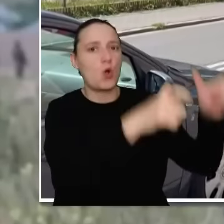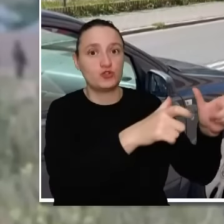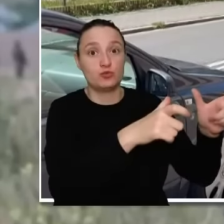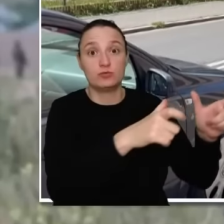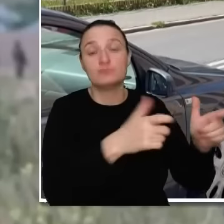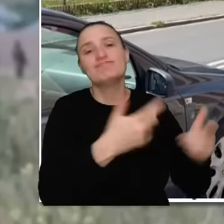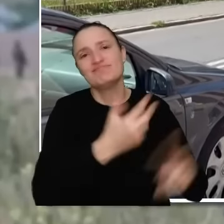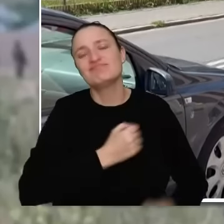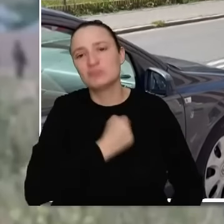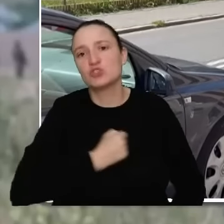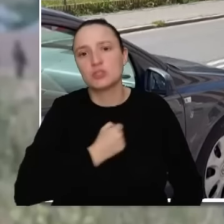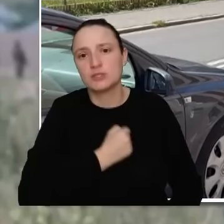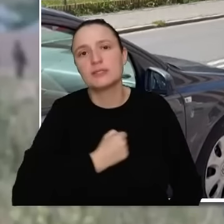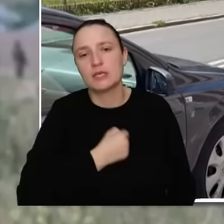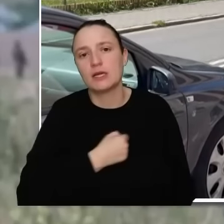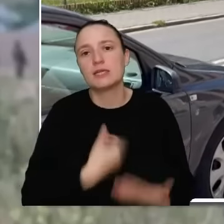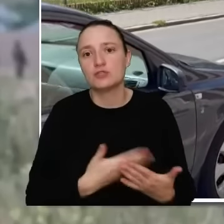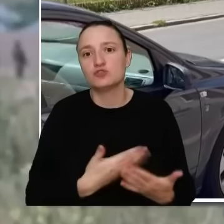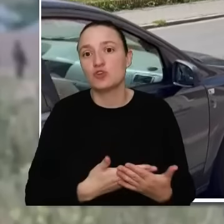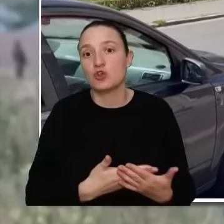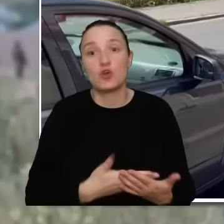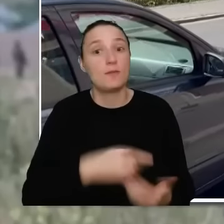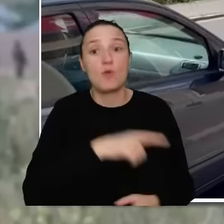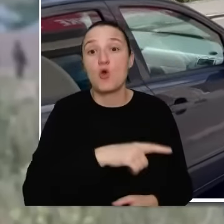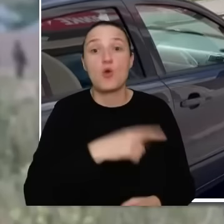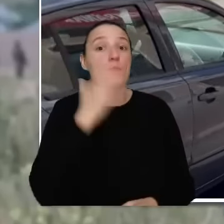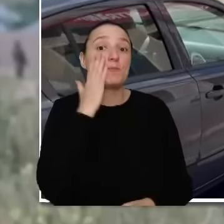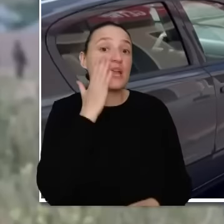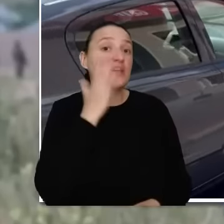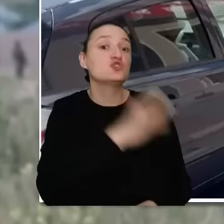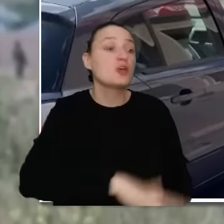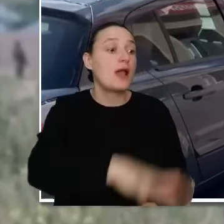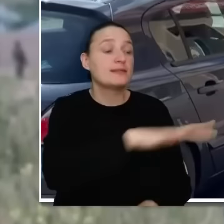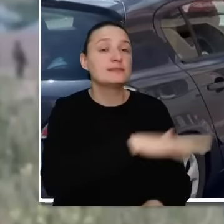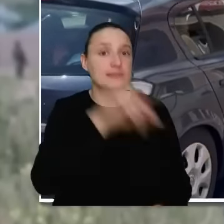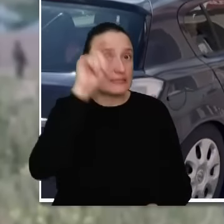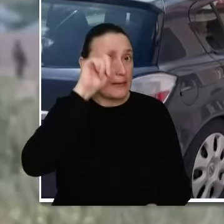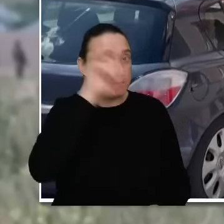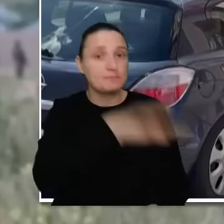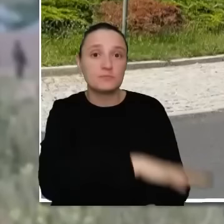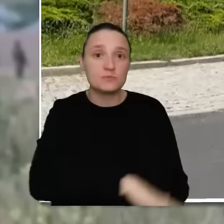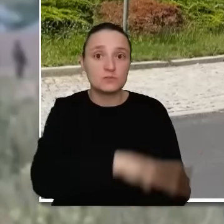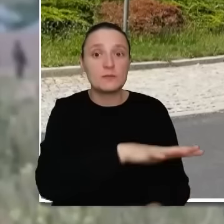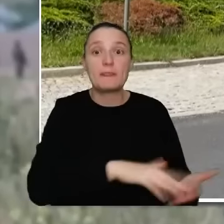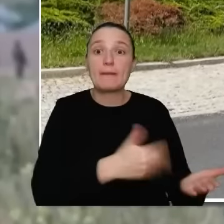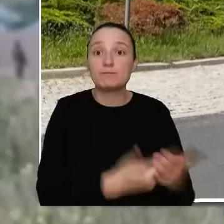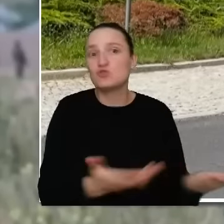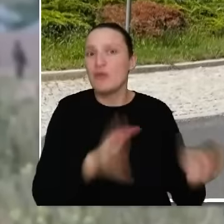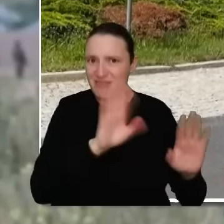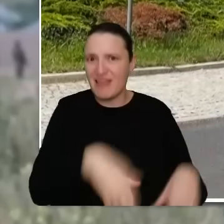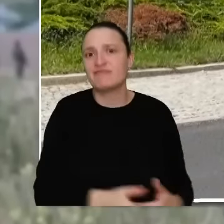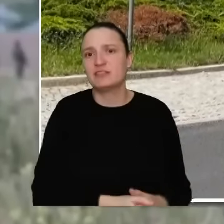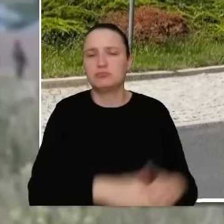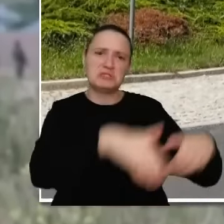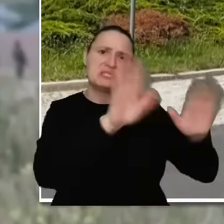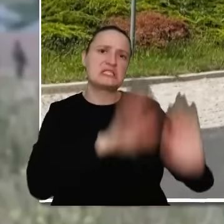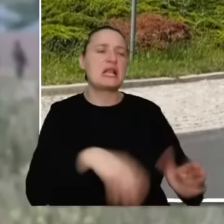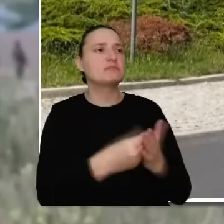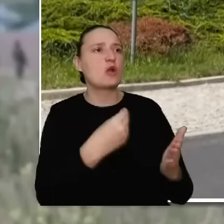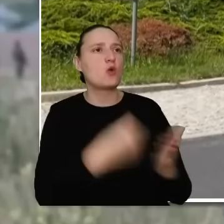przykre, ponieważ mieszkańcy tego terenu zaczynają na przykład, będąc na zakupach, w sklepach,